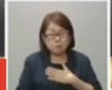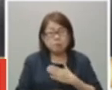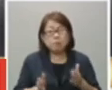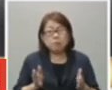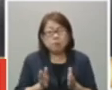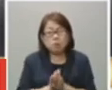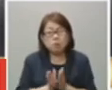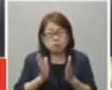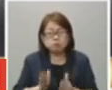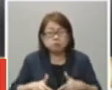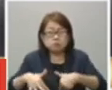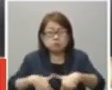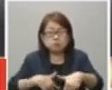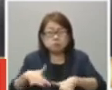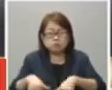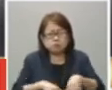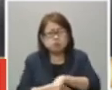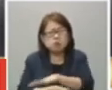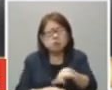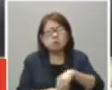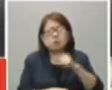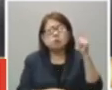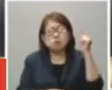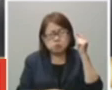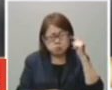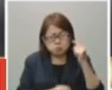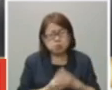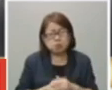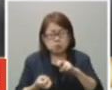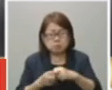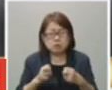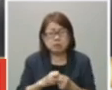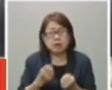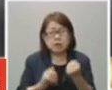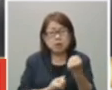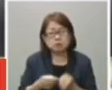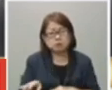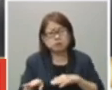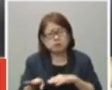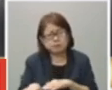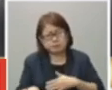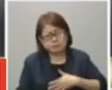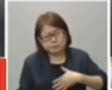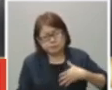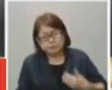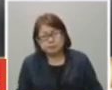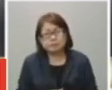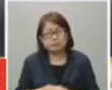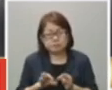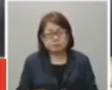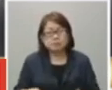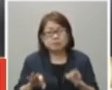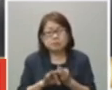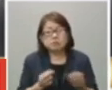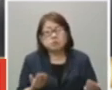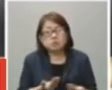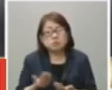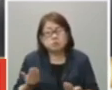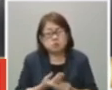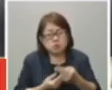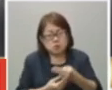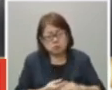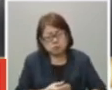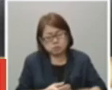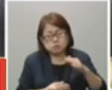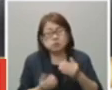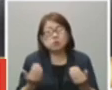องประชาชนเนี่ยรู้ก็ดีครับรถติดมันทรมานแค่ไหนโดยเฉพาะลูกหลานเยาวชนผู้เฒ่